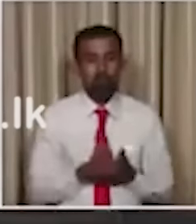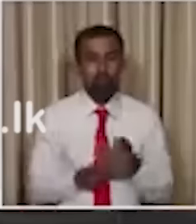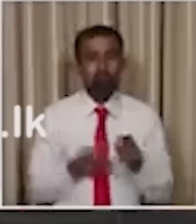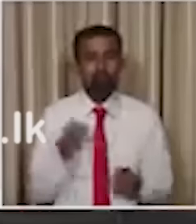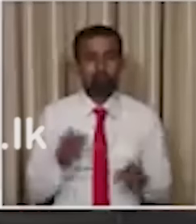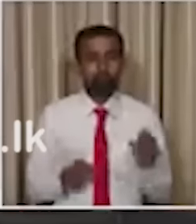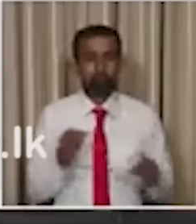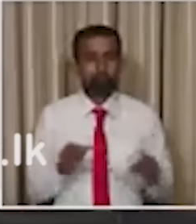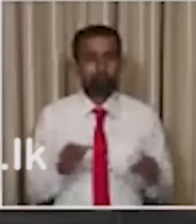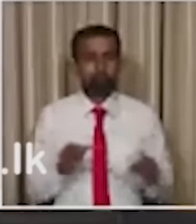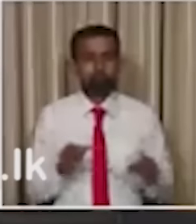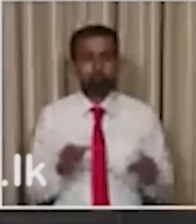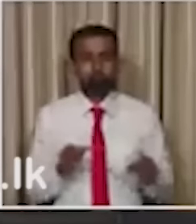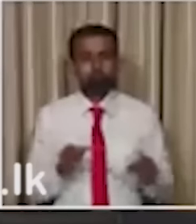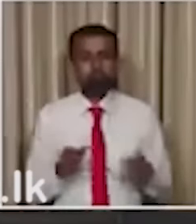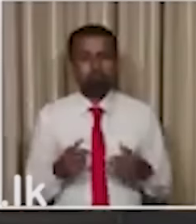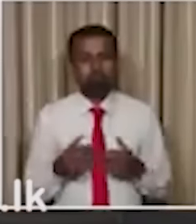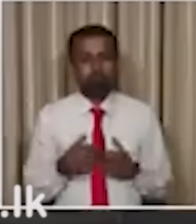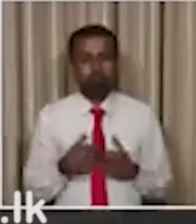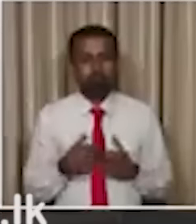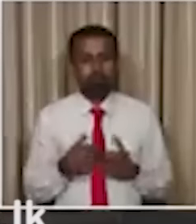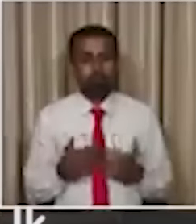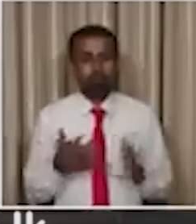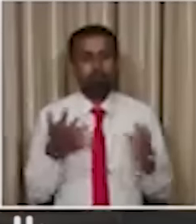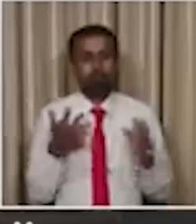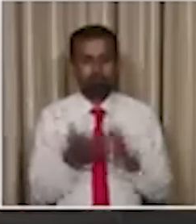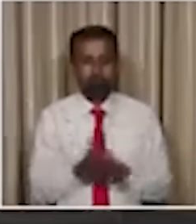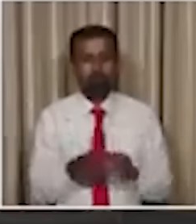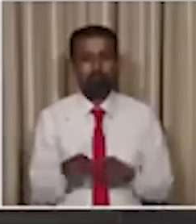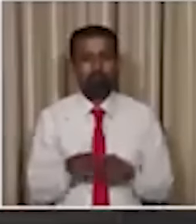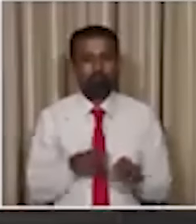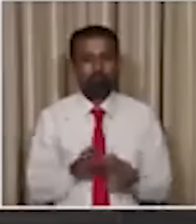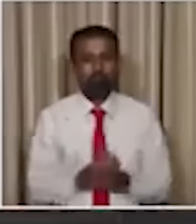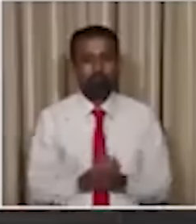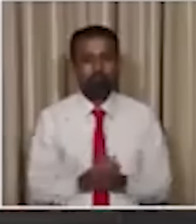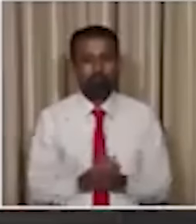ජනතාවට අපි කරන්නේ ලොකු වැරැද්දක්.